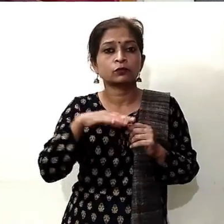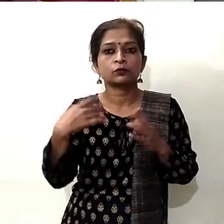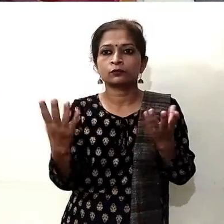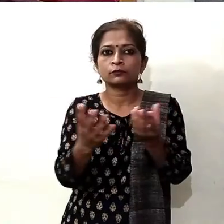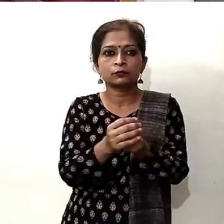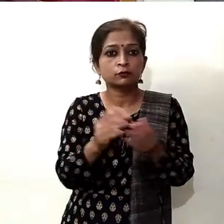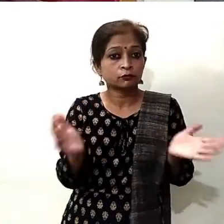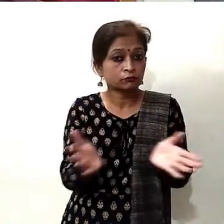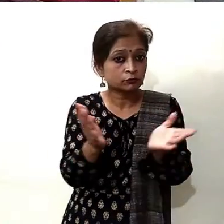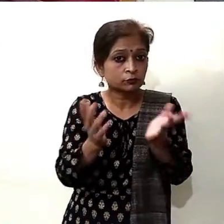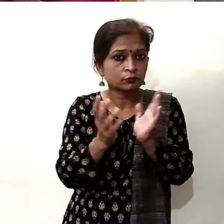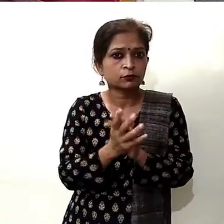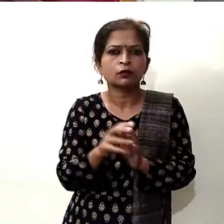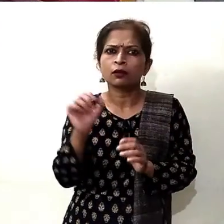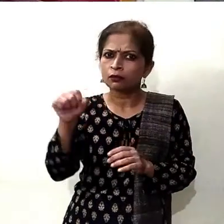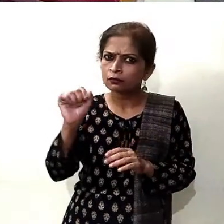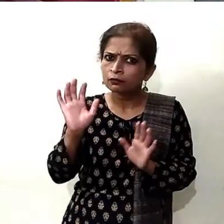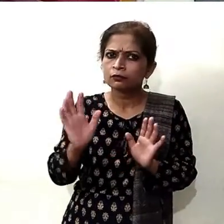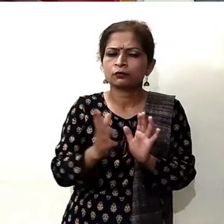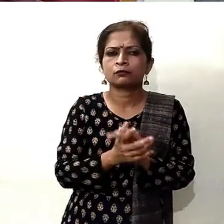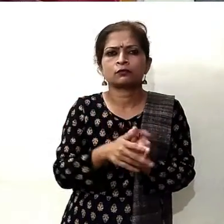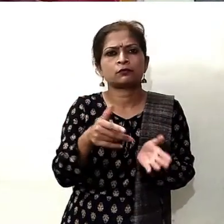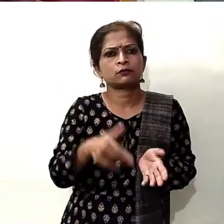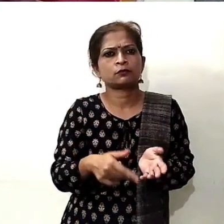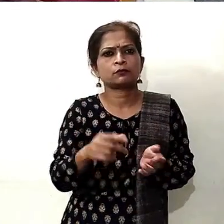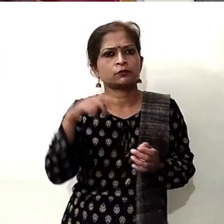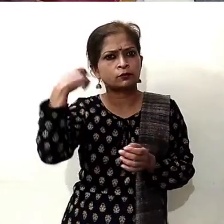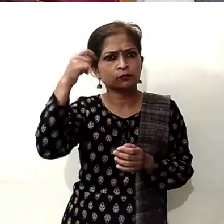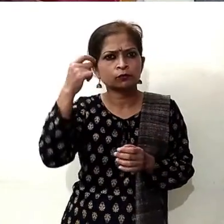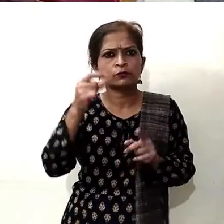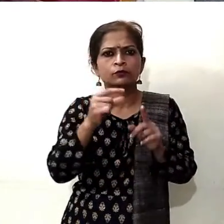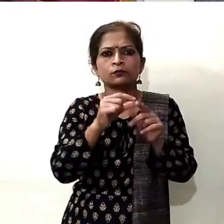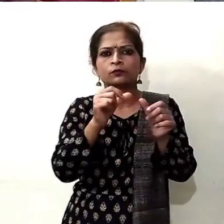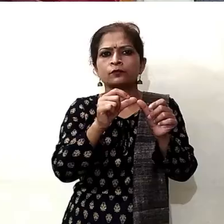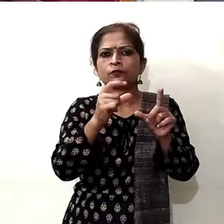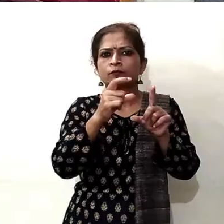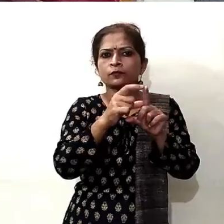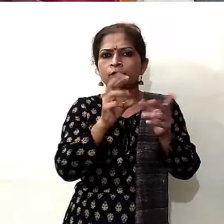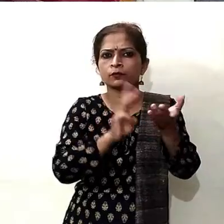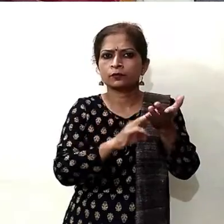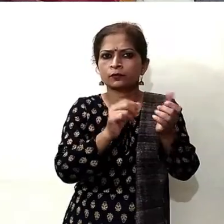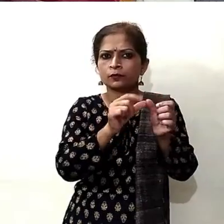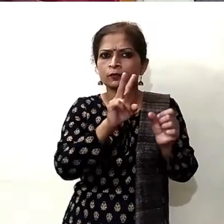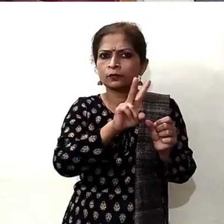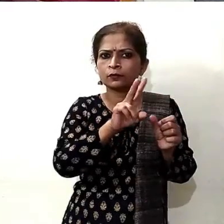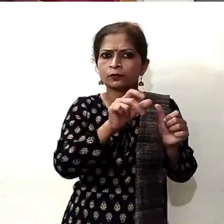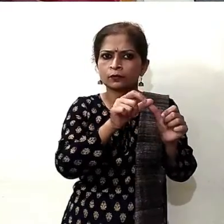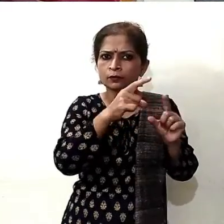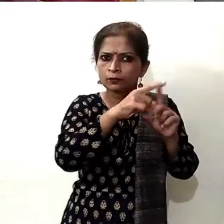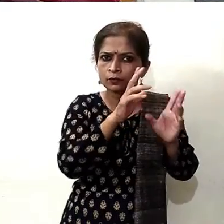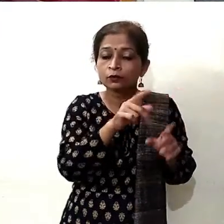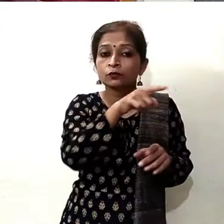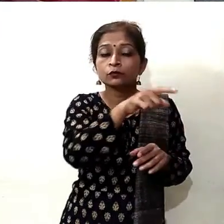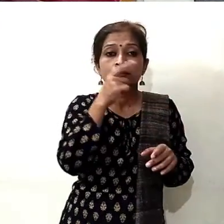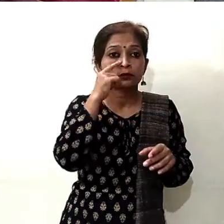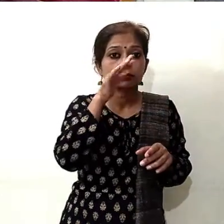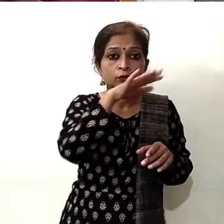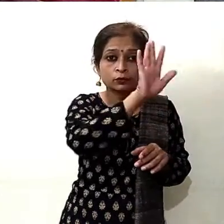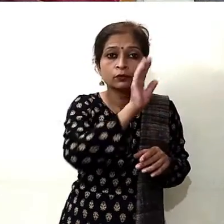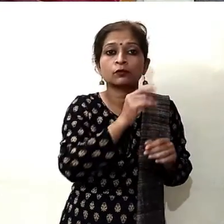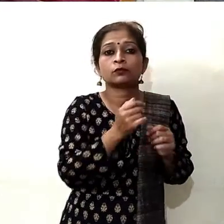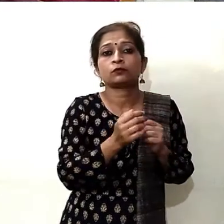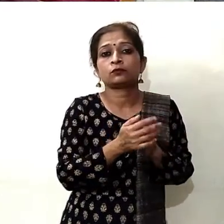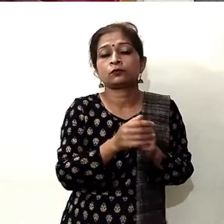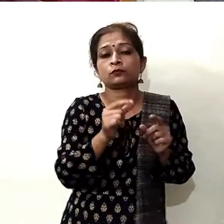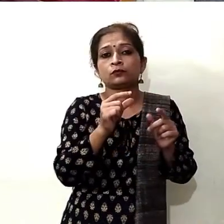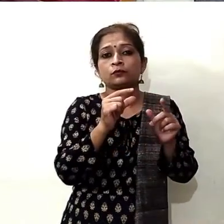क्यों नहीं है, बिल्कुल है। आप अभी जो सिनेमा आई थी पद्मावत, जी, रानी पद्मिनी की कहानी है, जिन्होंने